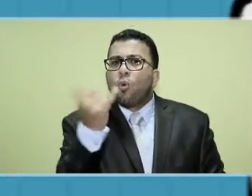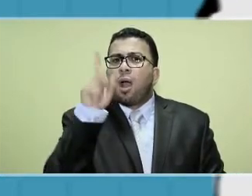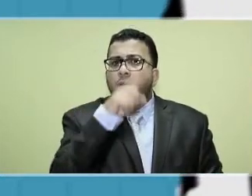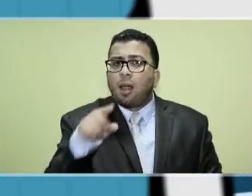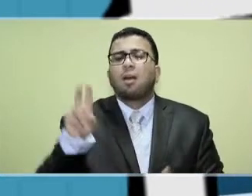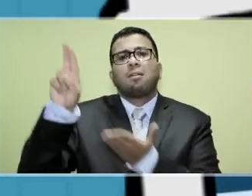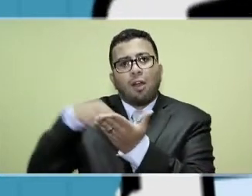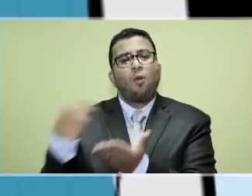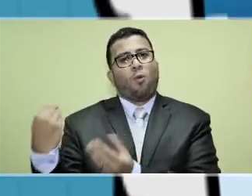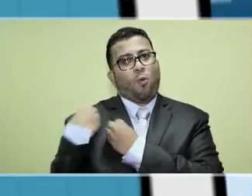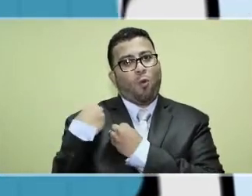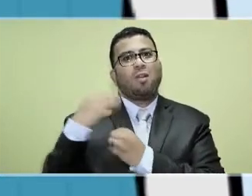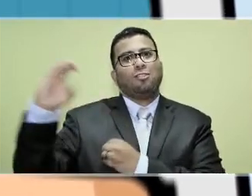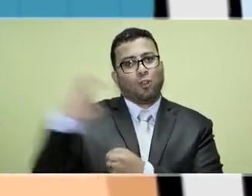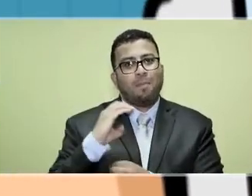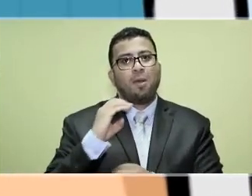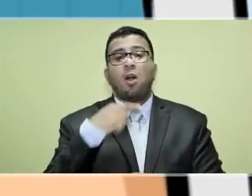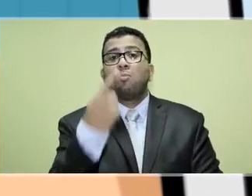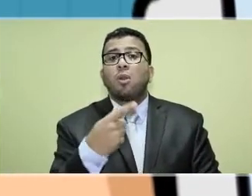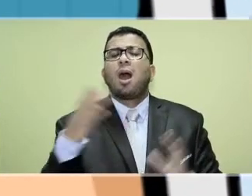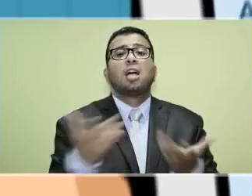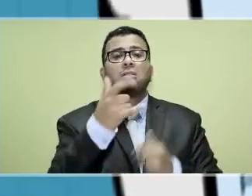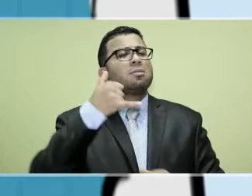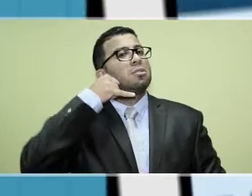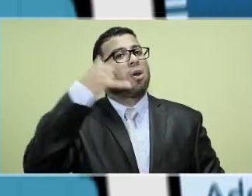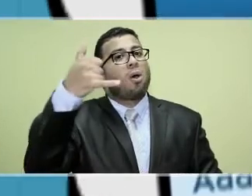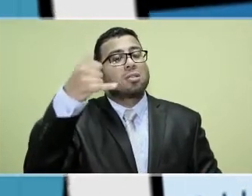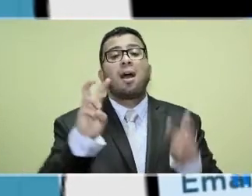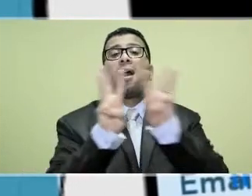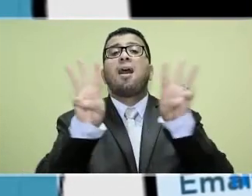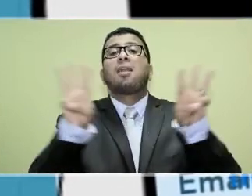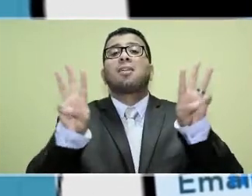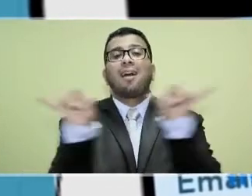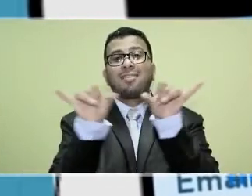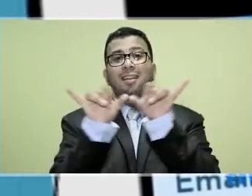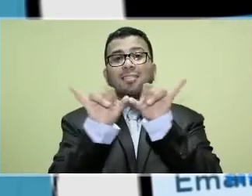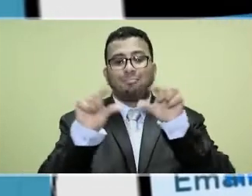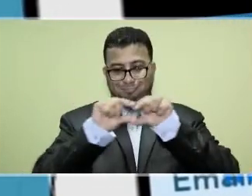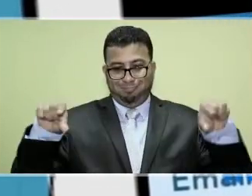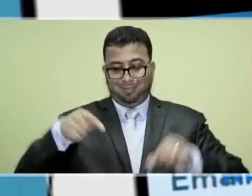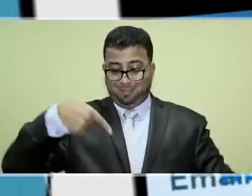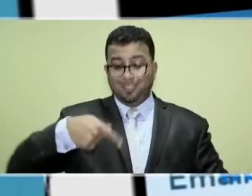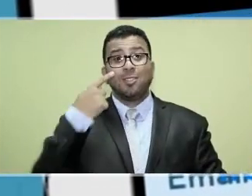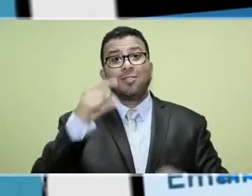في حال وجود أي ملاحظات يرجى التواصل معنا عبر البريد الإلكتروني